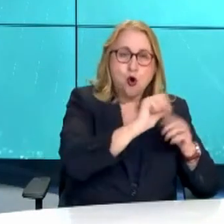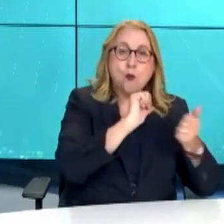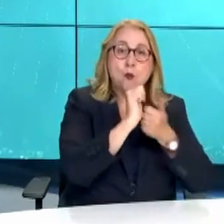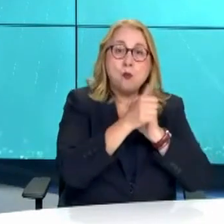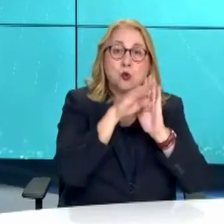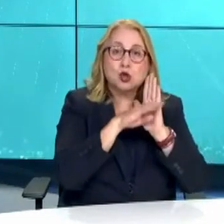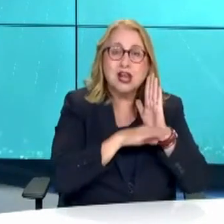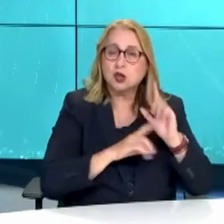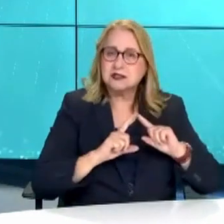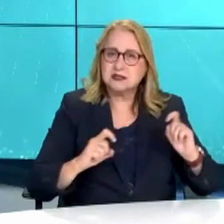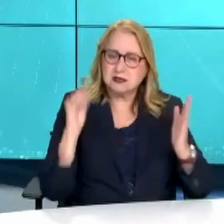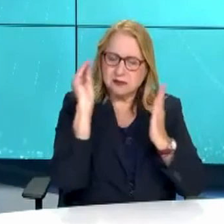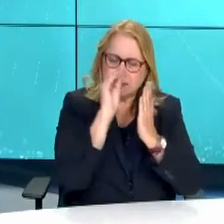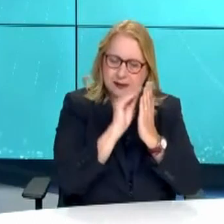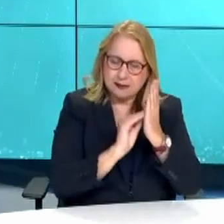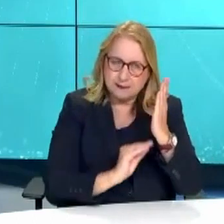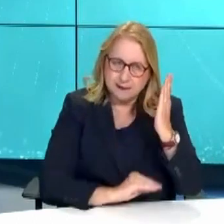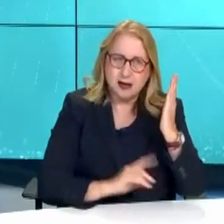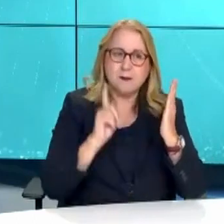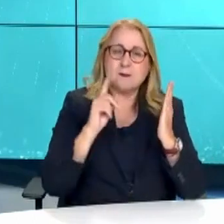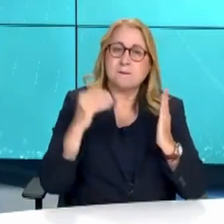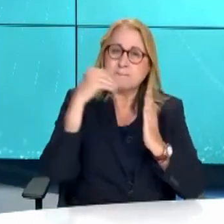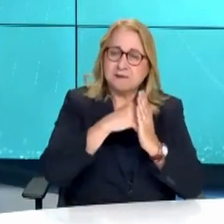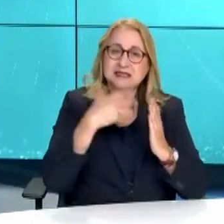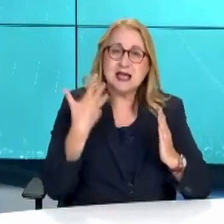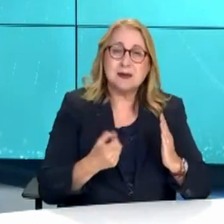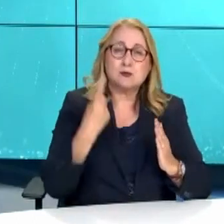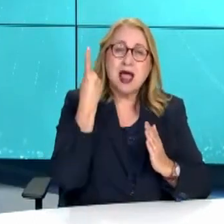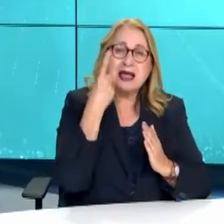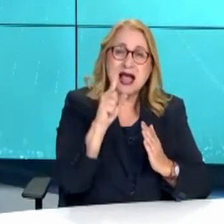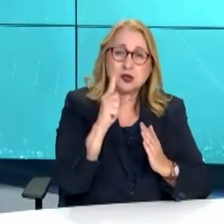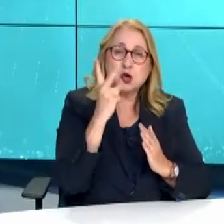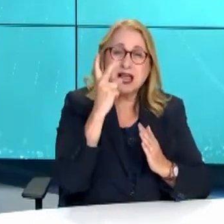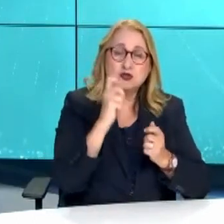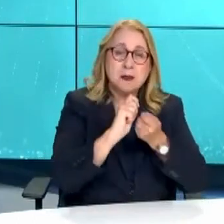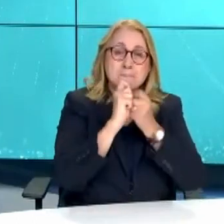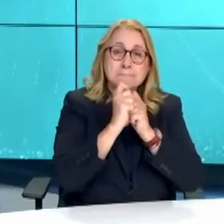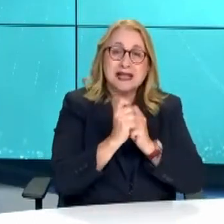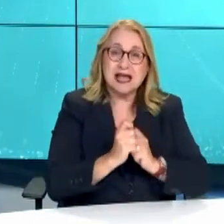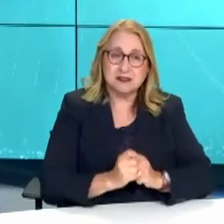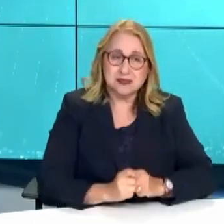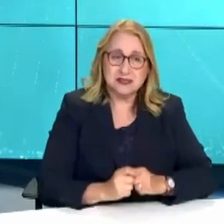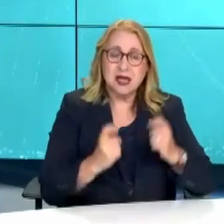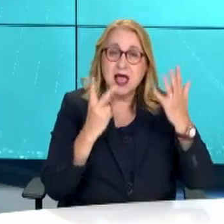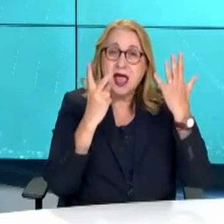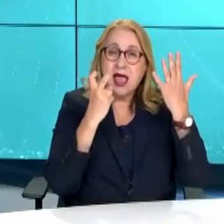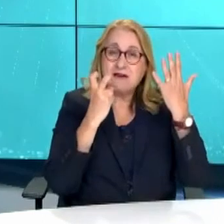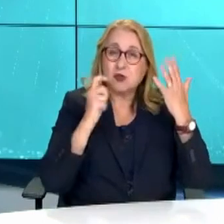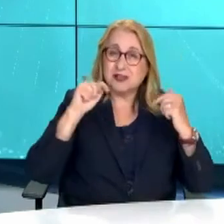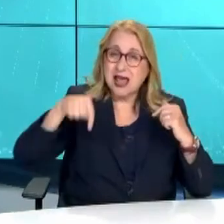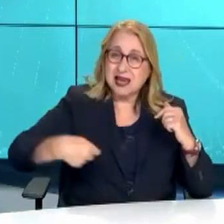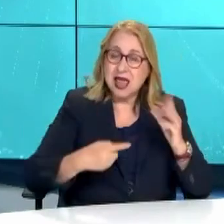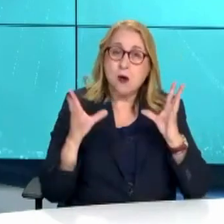σε αυτούς τους μπλε φακέλους συμπεριλαμβάνονται 120 μεταρρυθμίσεις, 79 ορόσημα του Ταμείου